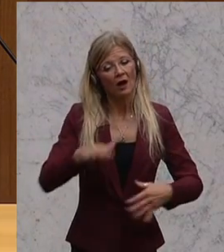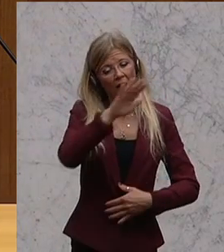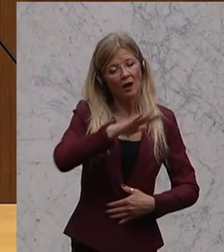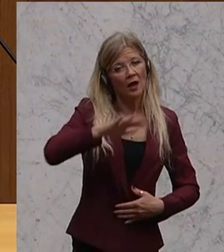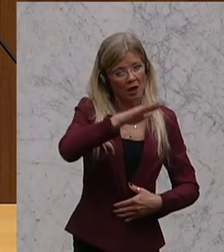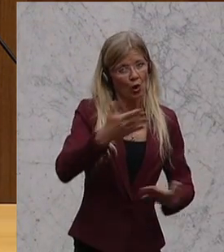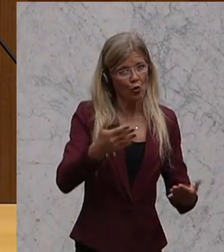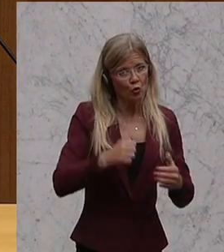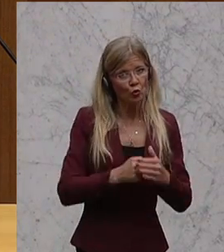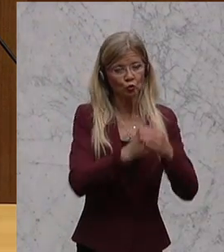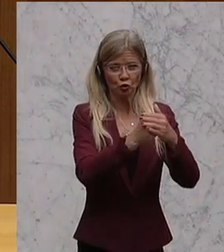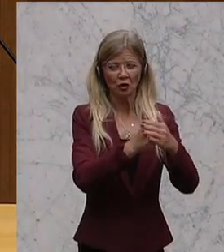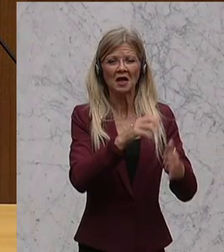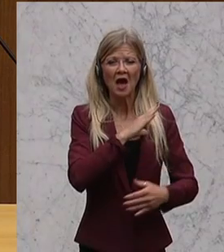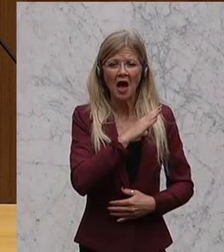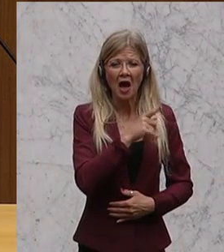137,9% über dem